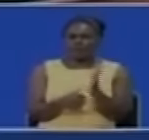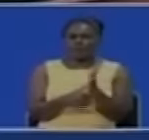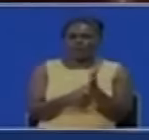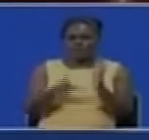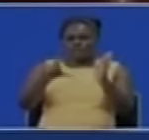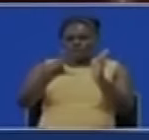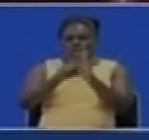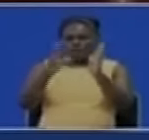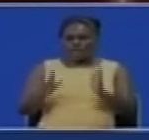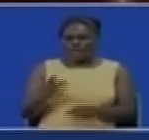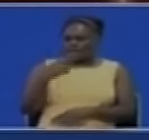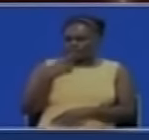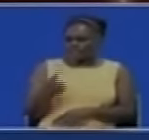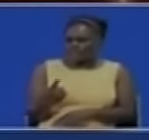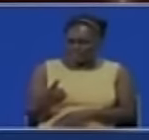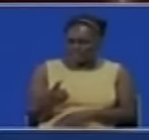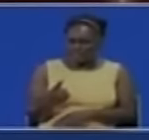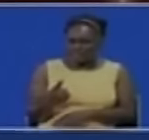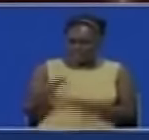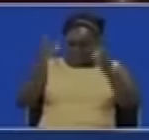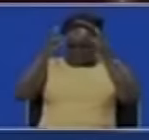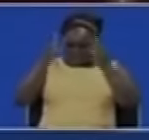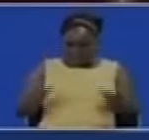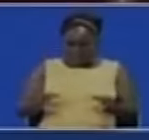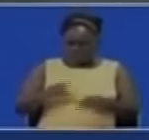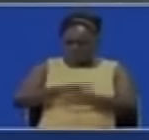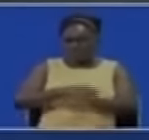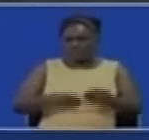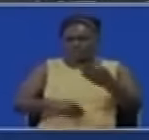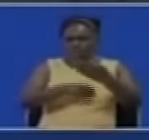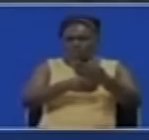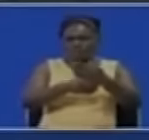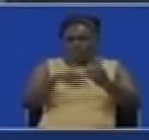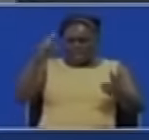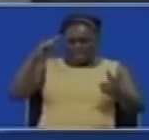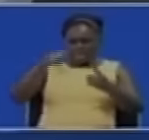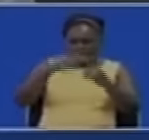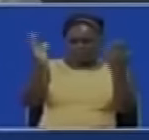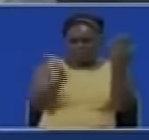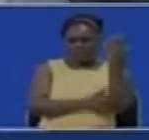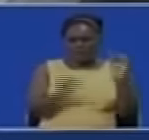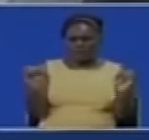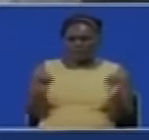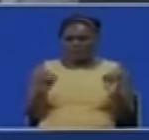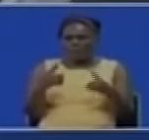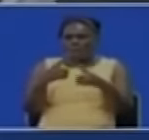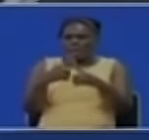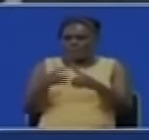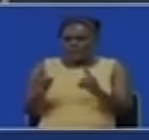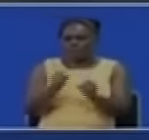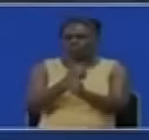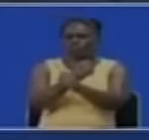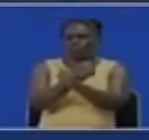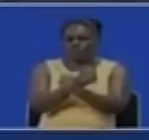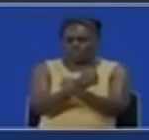Mwanasheria mkuu aliambia kamati hiyo kwamba hatua ya kutafuta njia mbadala si kwa nia mbaya ila kuchukua tahadhari ya kukwamua